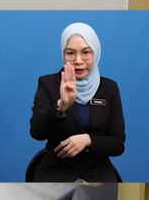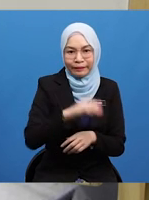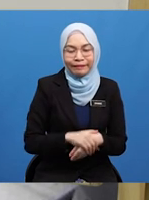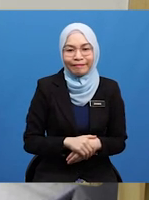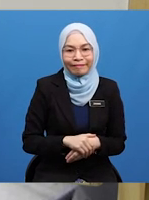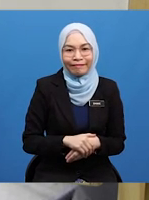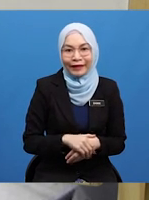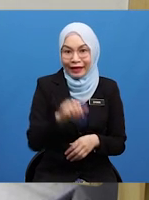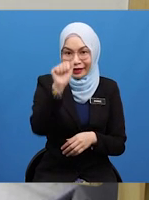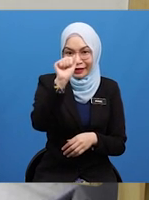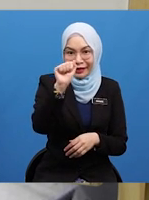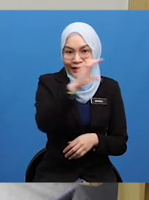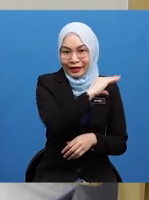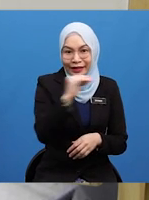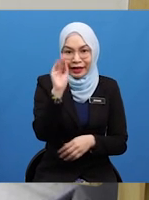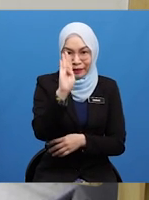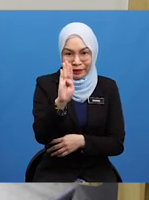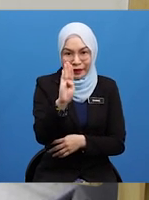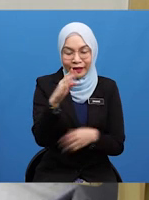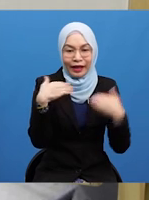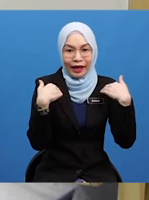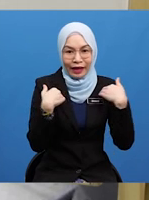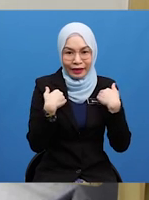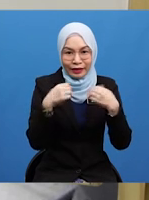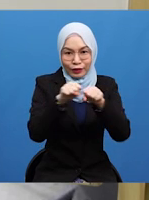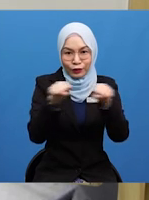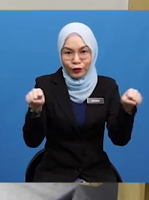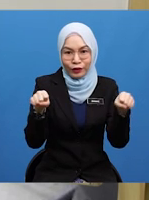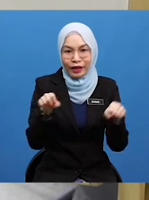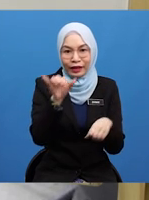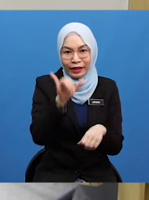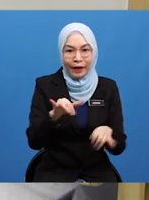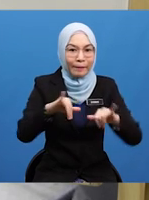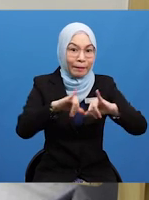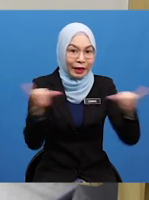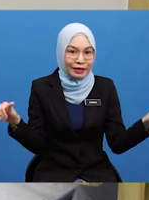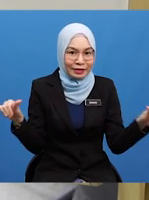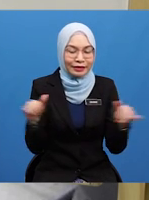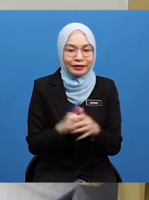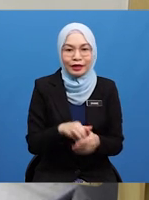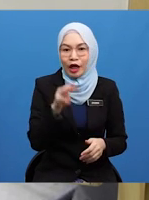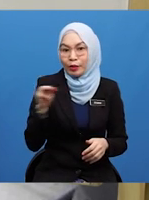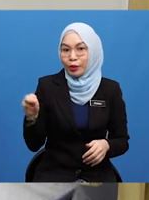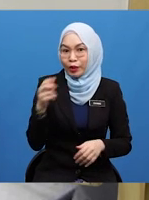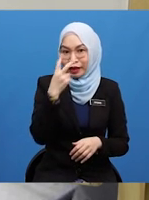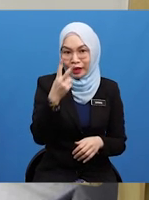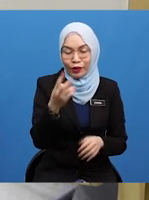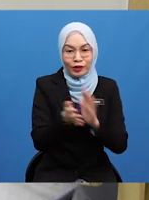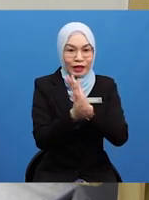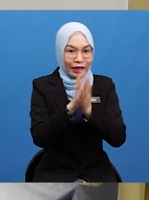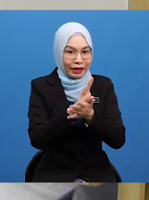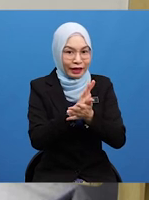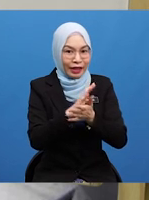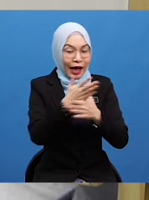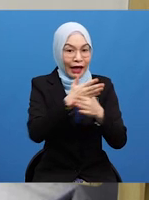Kotak A dan kotak B mempunyai saiz yang berbeza. Murid-murid lihat. Jadi di antara kotak A dan kotak